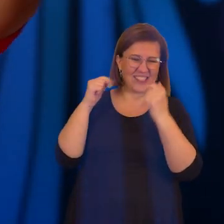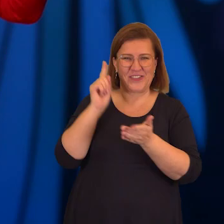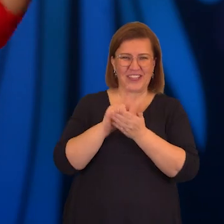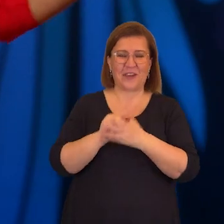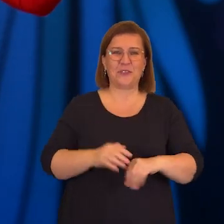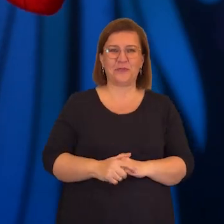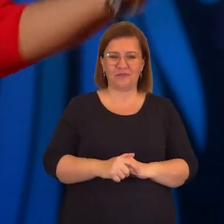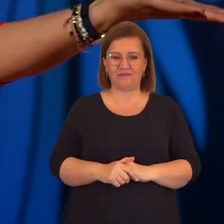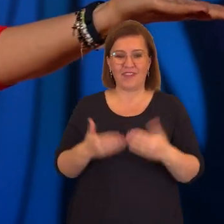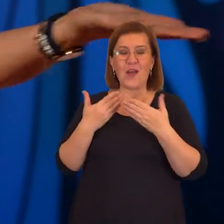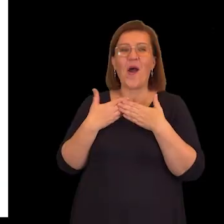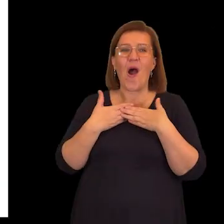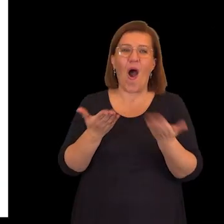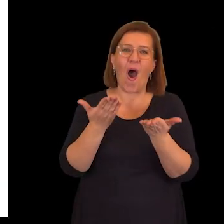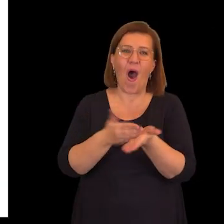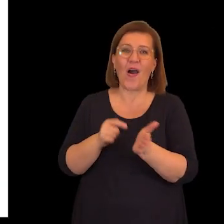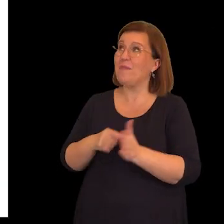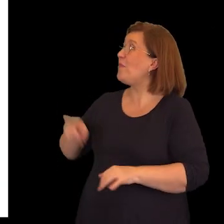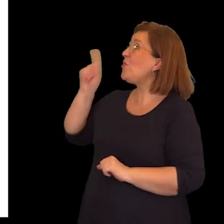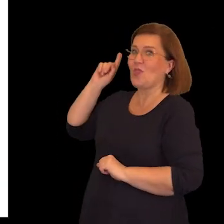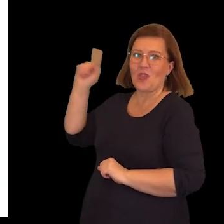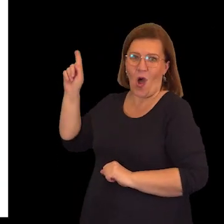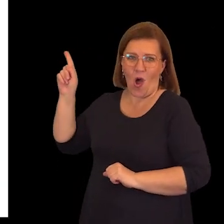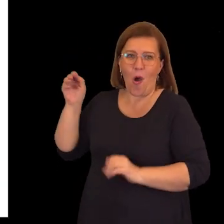Proszę Państwa, to jest perła.